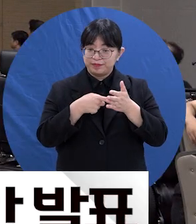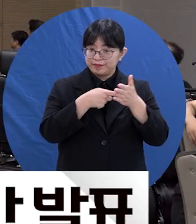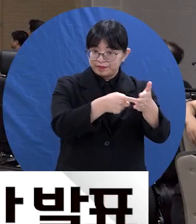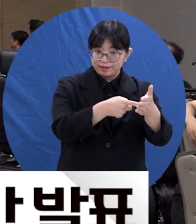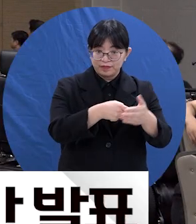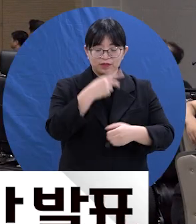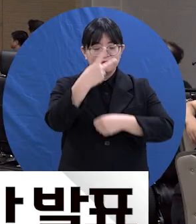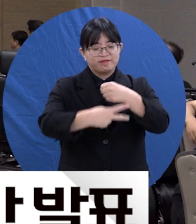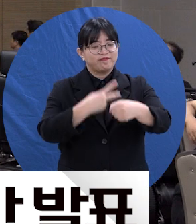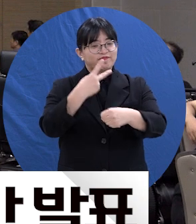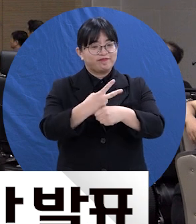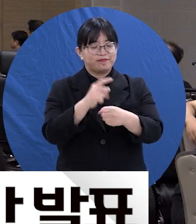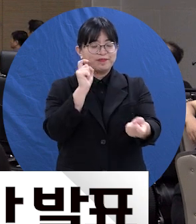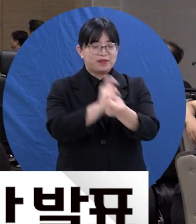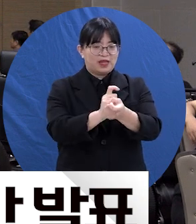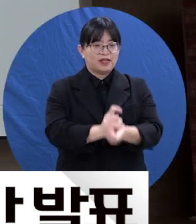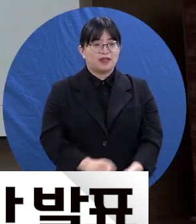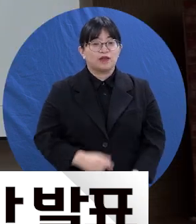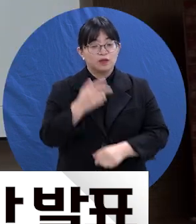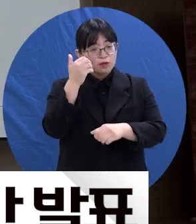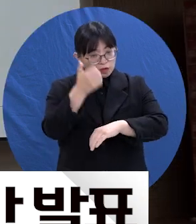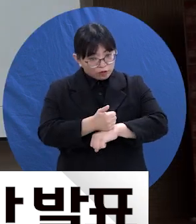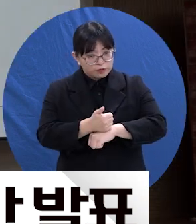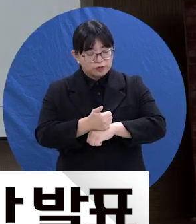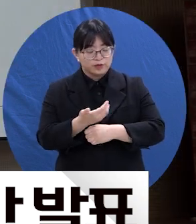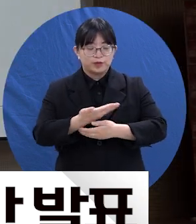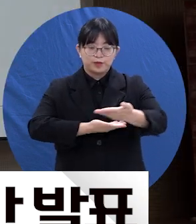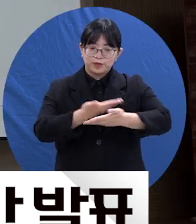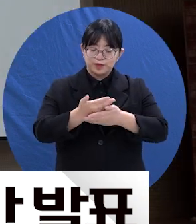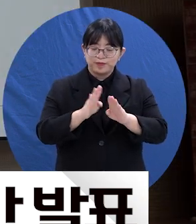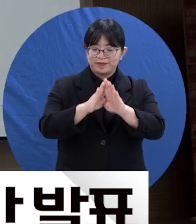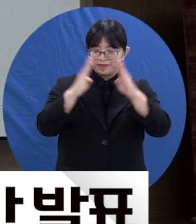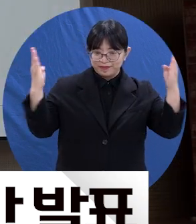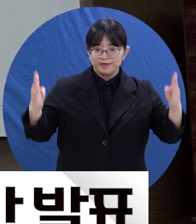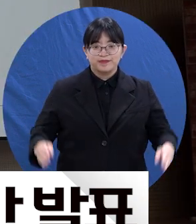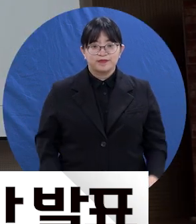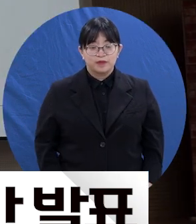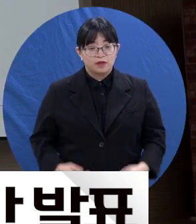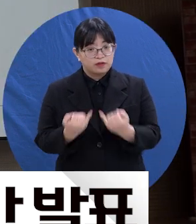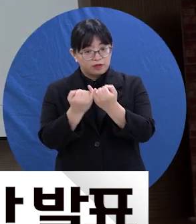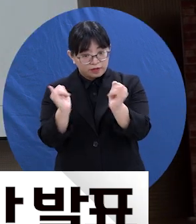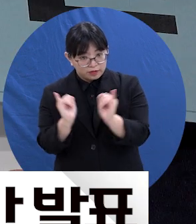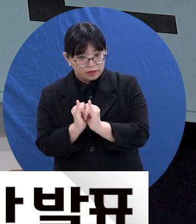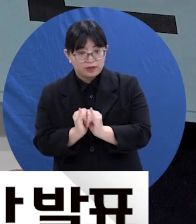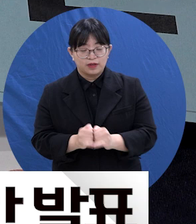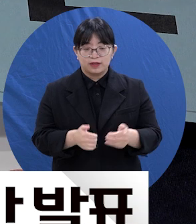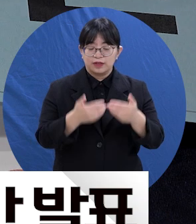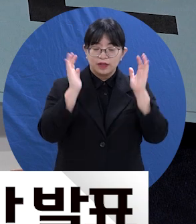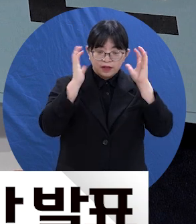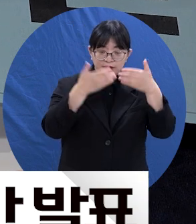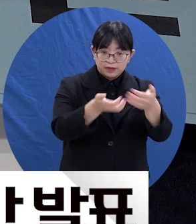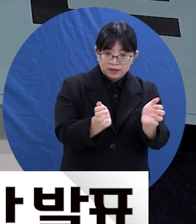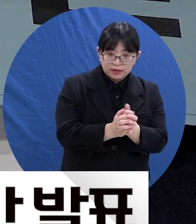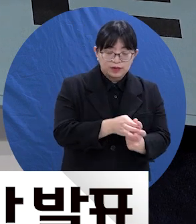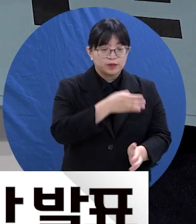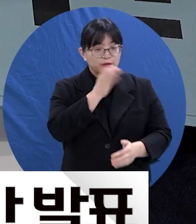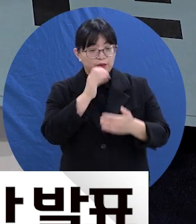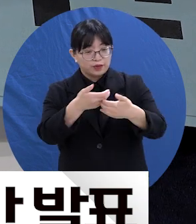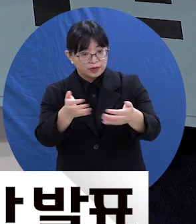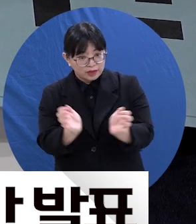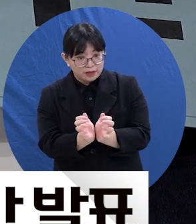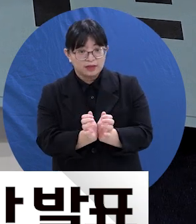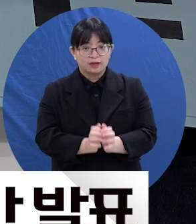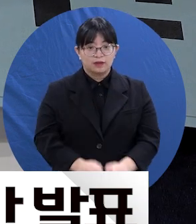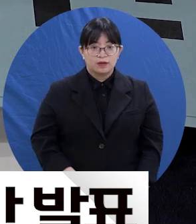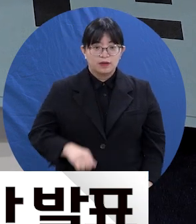맞아 혁신실험실 결과 공유회를 개최했습니다. 이번 공유회에서는 여성 청소년 아동팀, 노인팀,